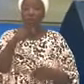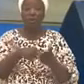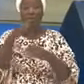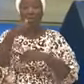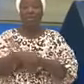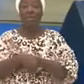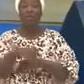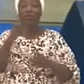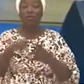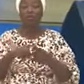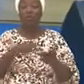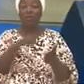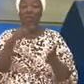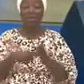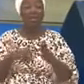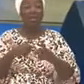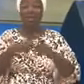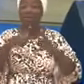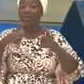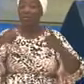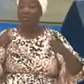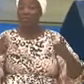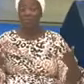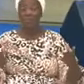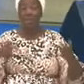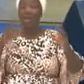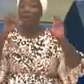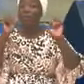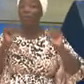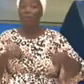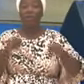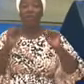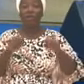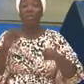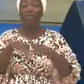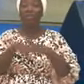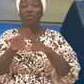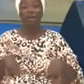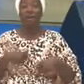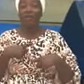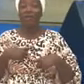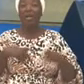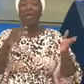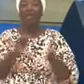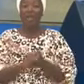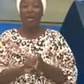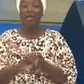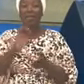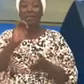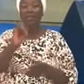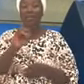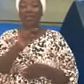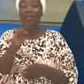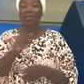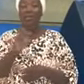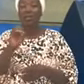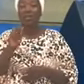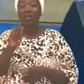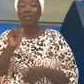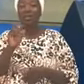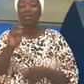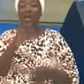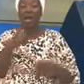soir à sept grandes possibilités de votre vie caisse dès qu'elle